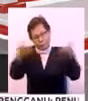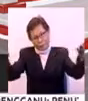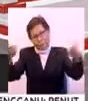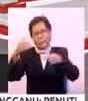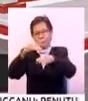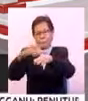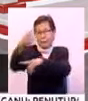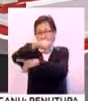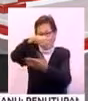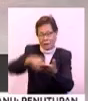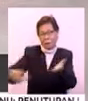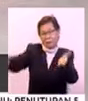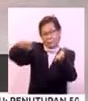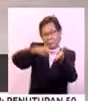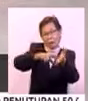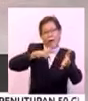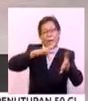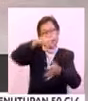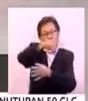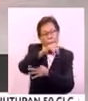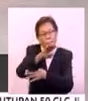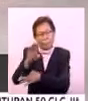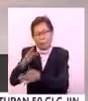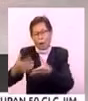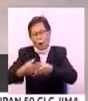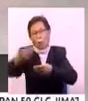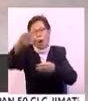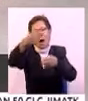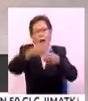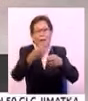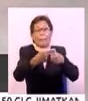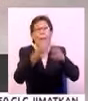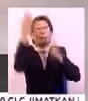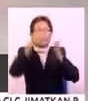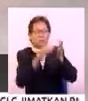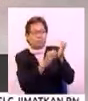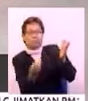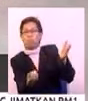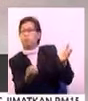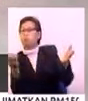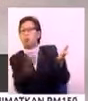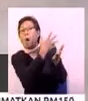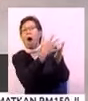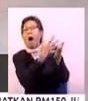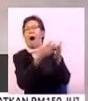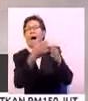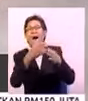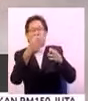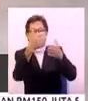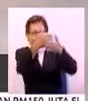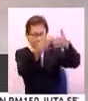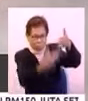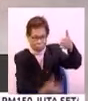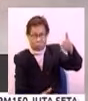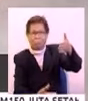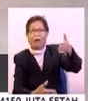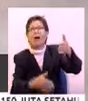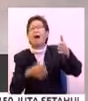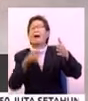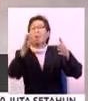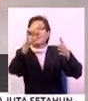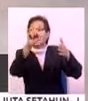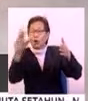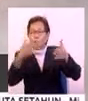ini. Kenyataan itu menyebut PBB akan mengeluarkan nama Malaysia daripada senarai negara pihak Statute Rome